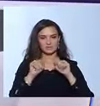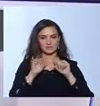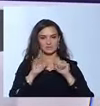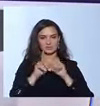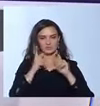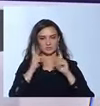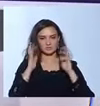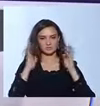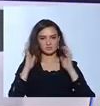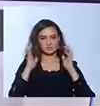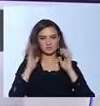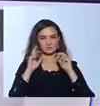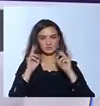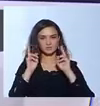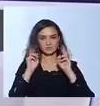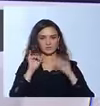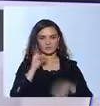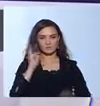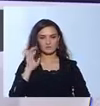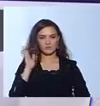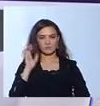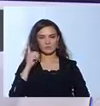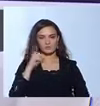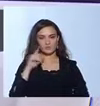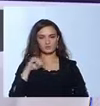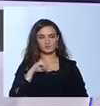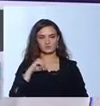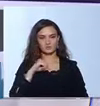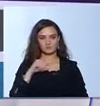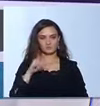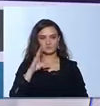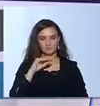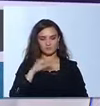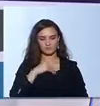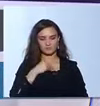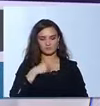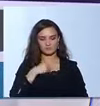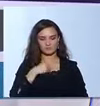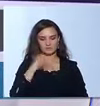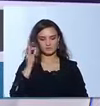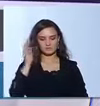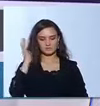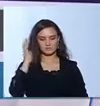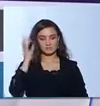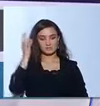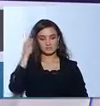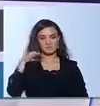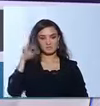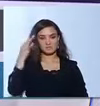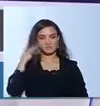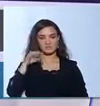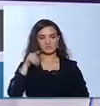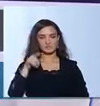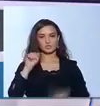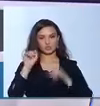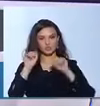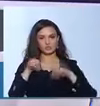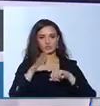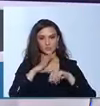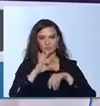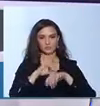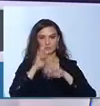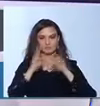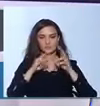სალონის დონეზე, ხო, რომ რაღაც მარტო დაბანით შეიძლება თმის ცვენა პრობლემა მოგვარდეს. თმის ცვენა, კიდევ ვიმეორებ, არის, შეიძლება იყოს